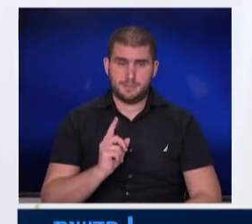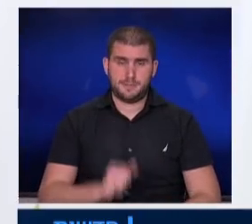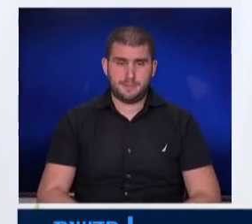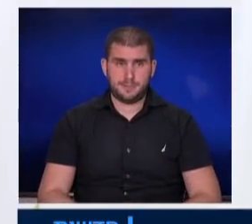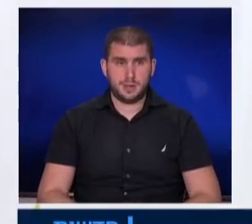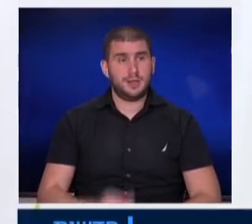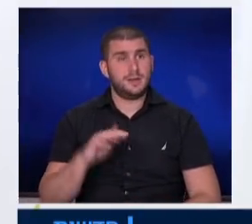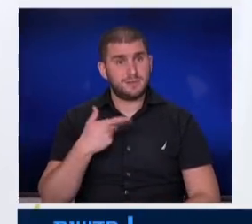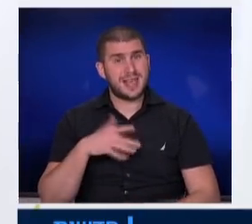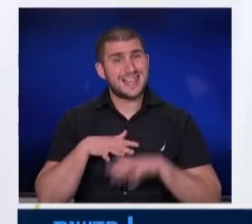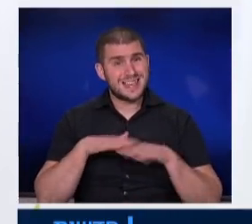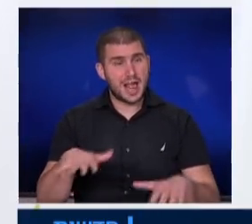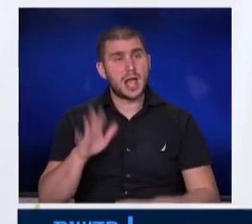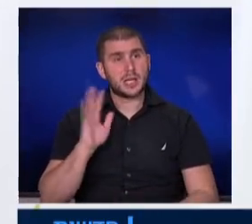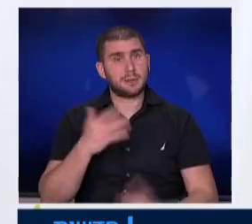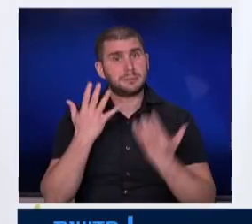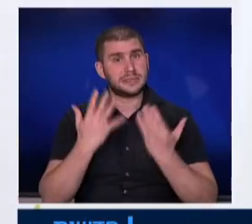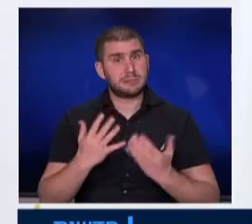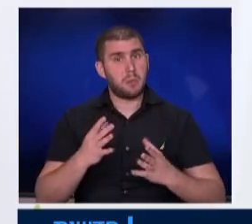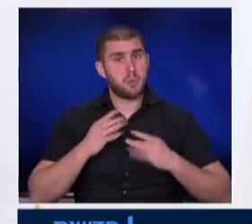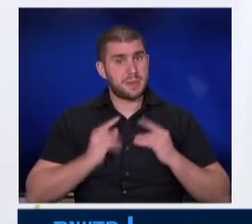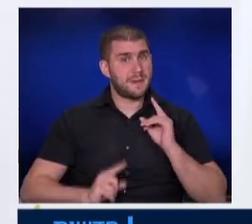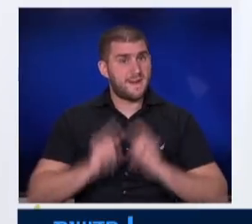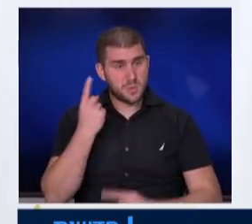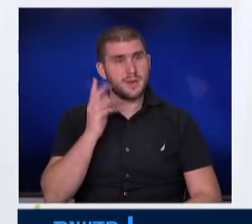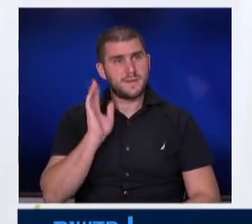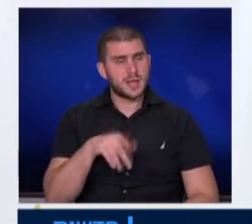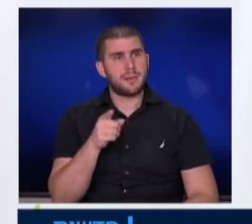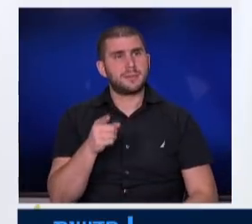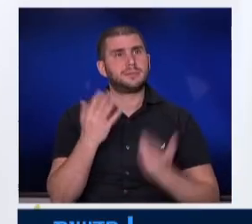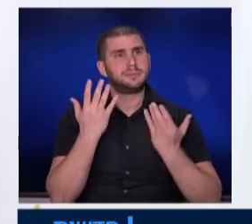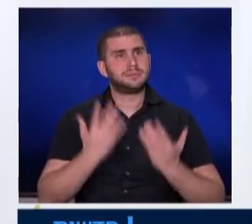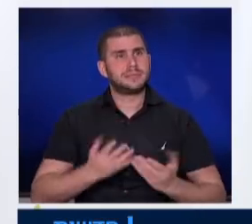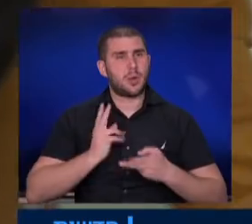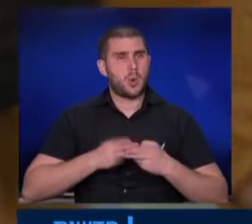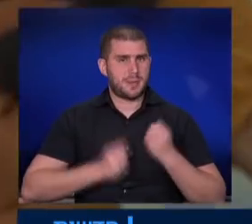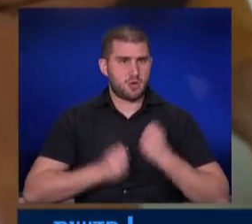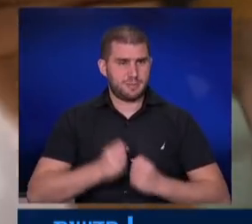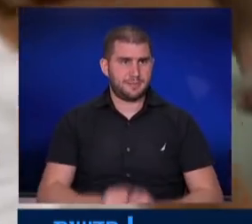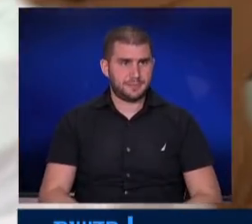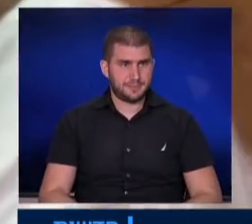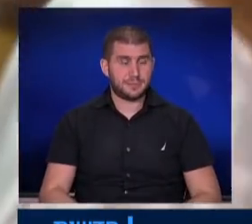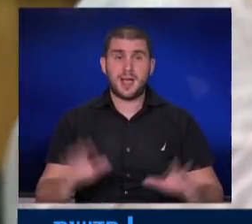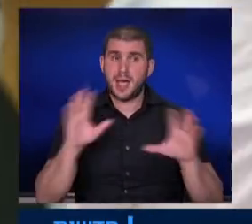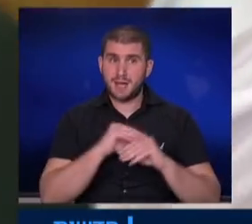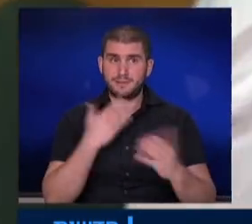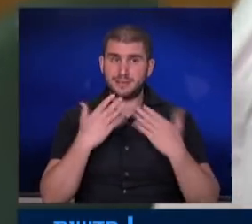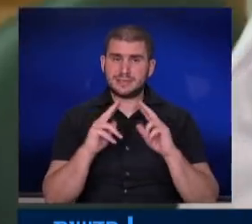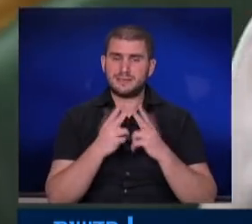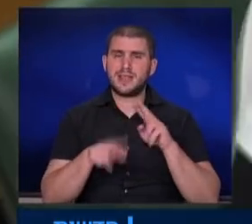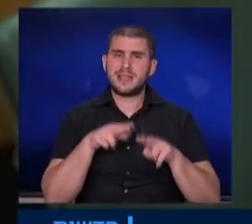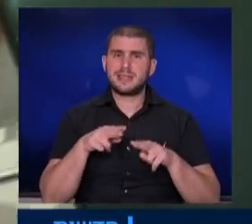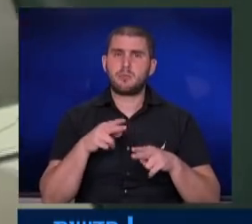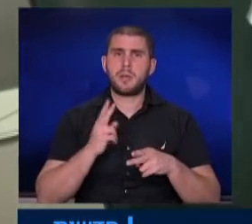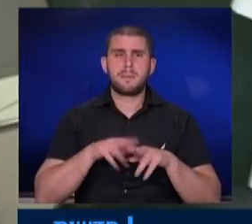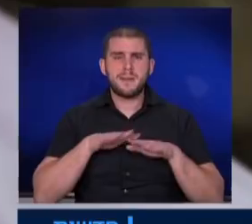ויהיה לנו גל שגם במספר המאומתים יהיה גבוה, וגם במספר החולים הקשה. הערב התכנס הצוות לטיפול במגפות